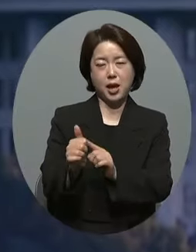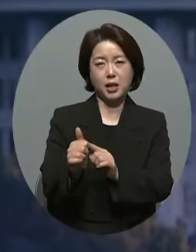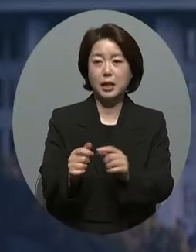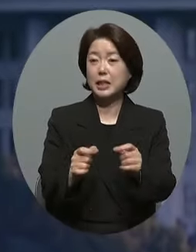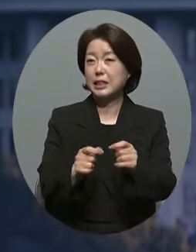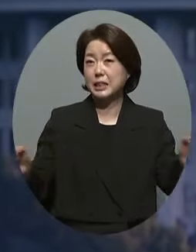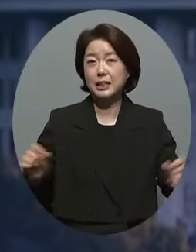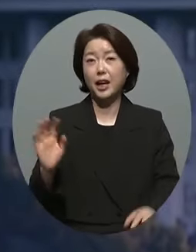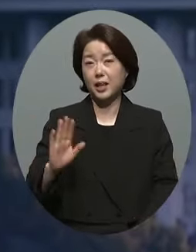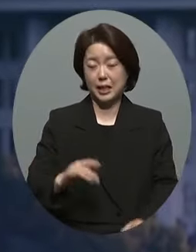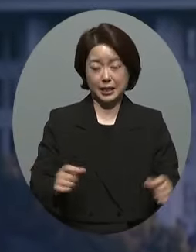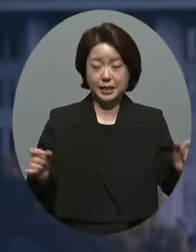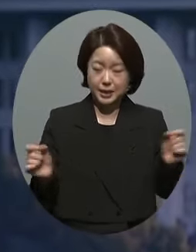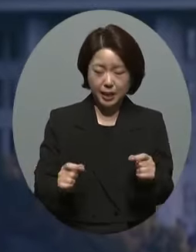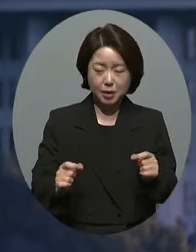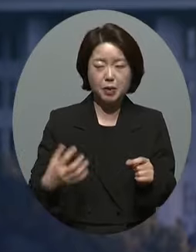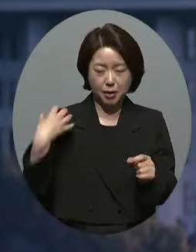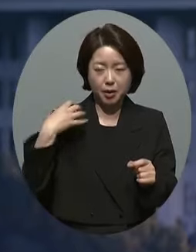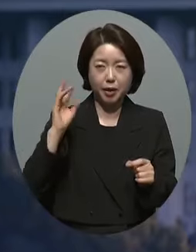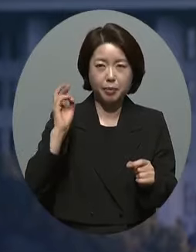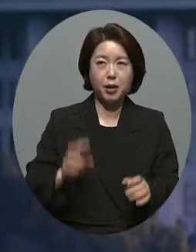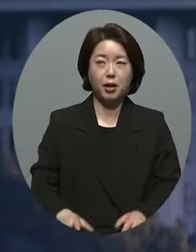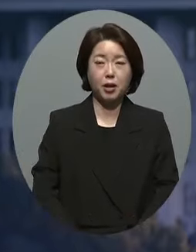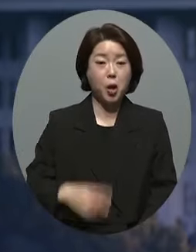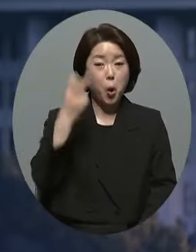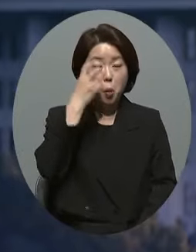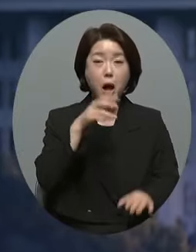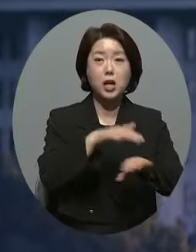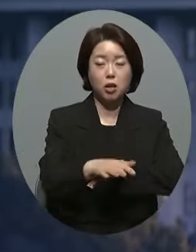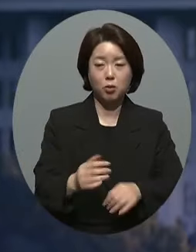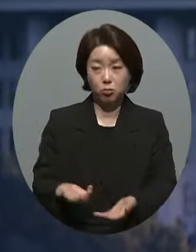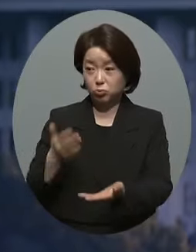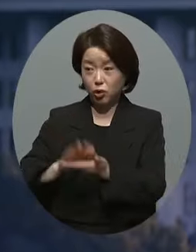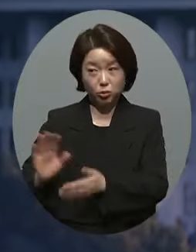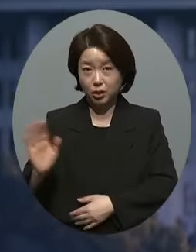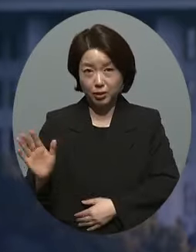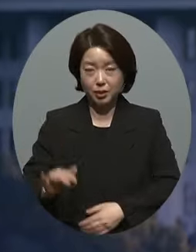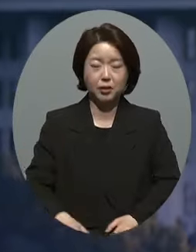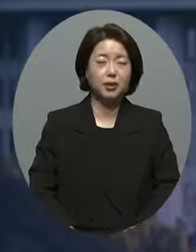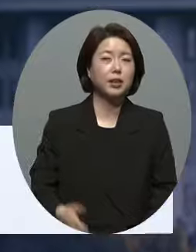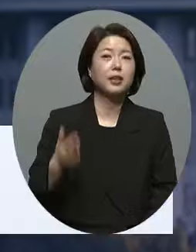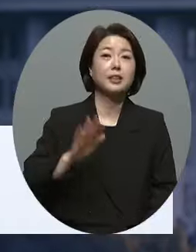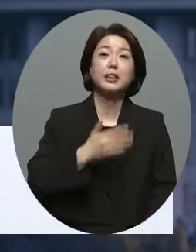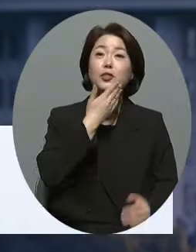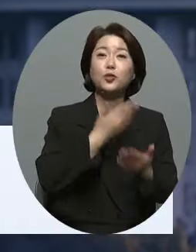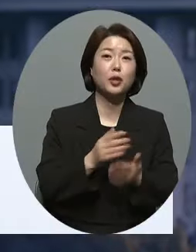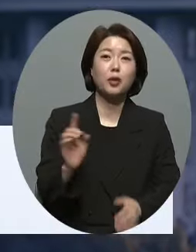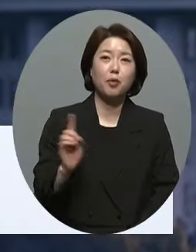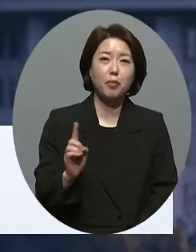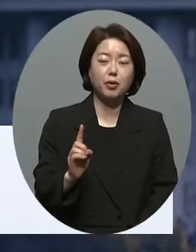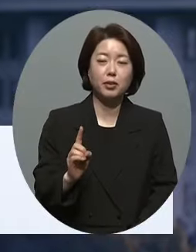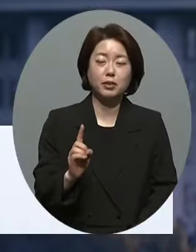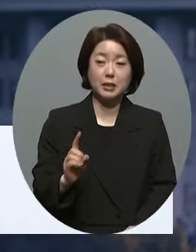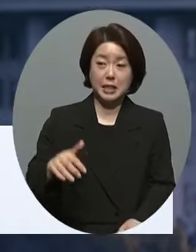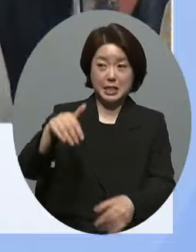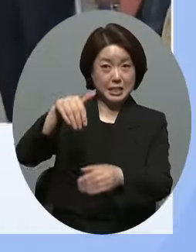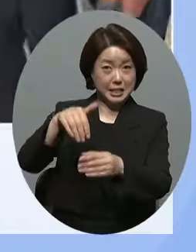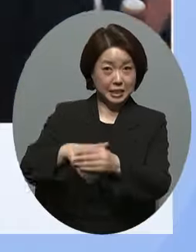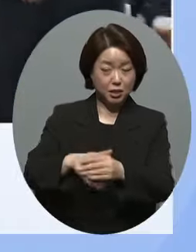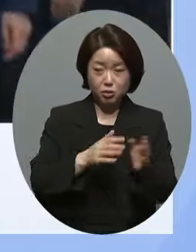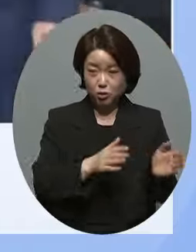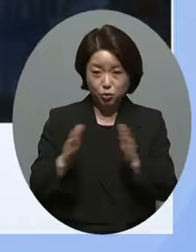짧게 가야죠 원래 데이가 길면 안 되지 않습니까 그렇죠 관리 형이고 또 혁신 형도 아니라고 했는데 근데 중요한 건 저는 뭐 전당대부게 그렇게